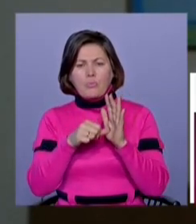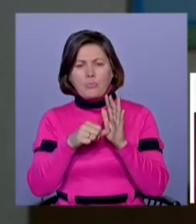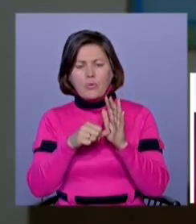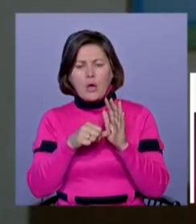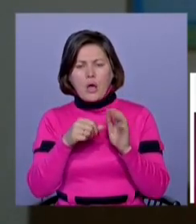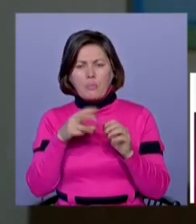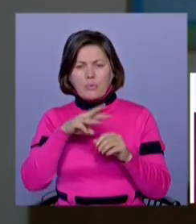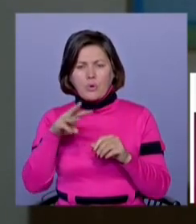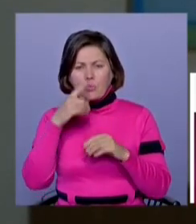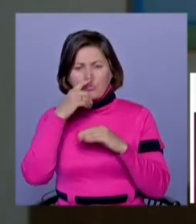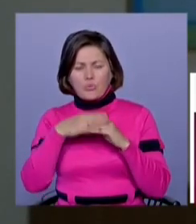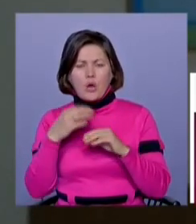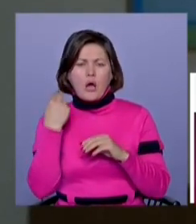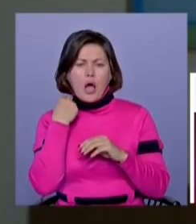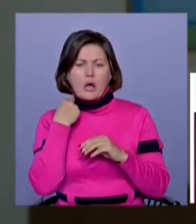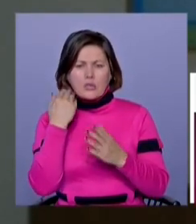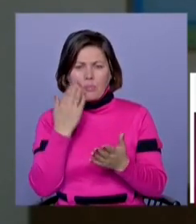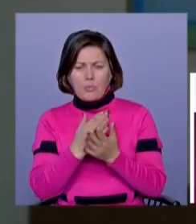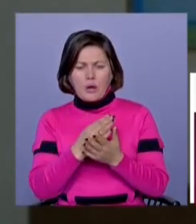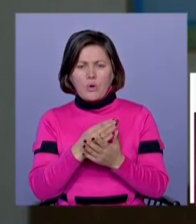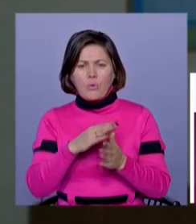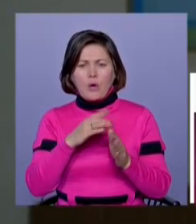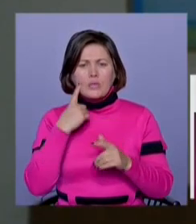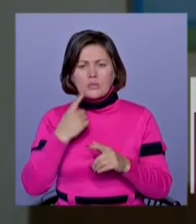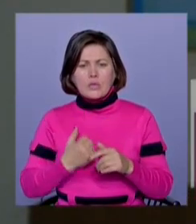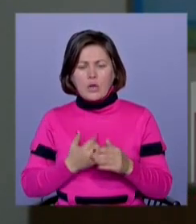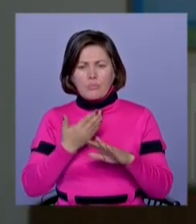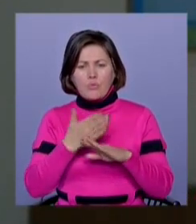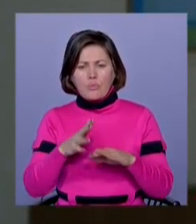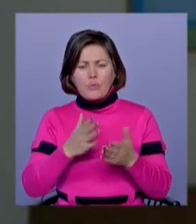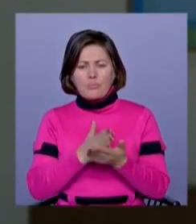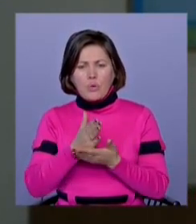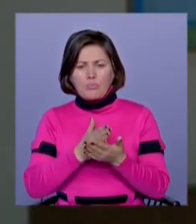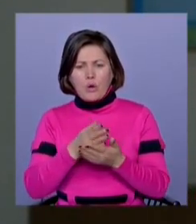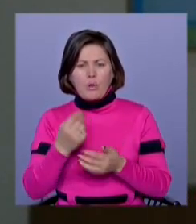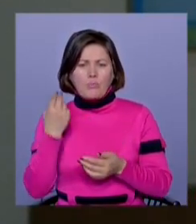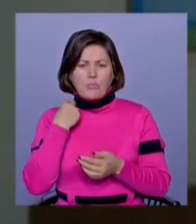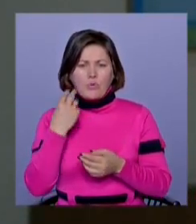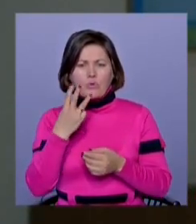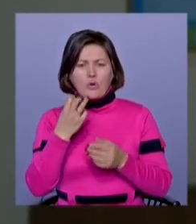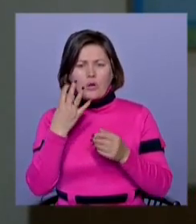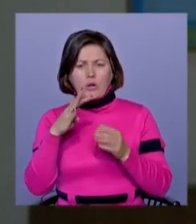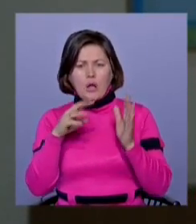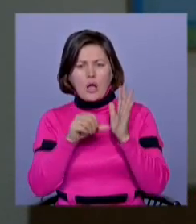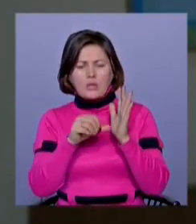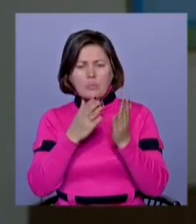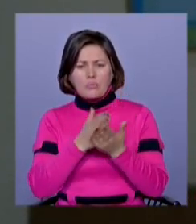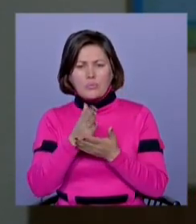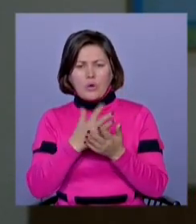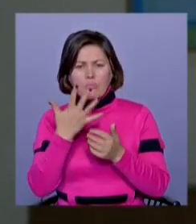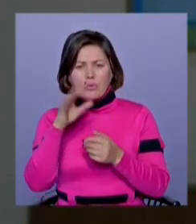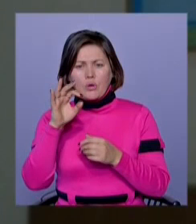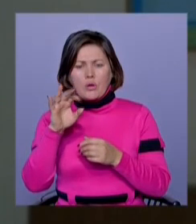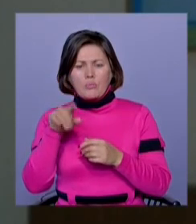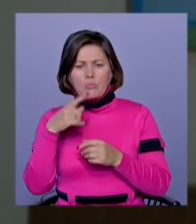миллионға жуық қарыз берешегі бар. Және де әскери бөлімшелердің қызметкерлерінде 346 қызметкердің